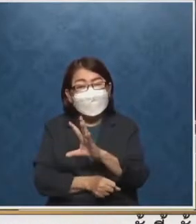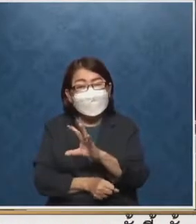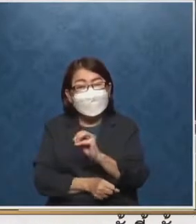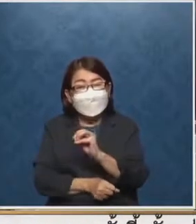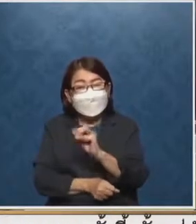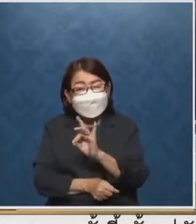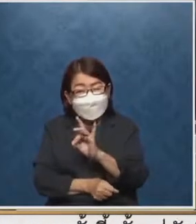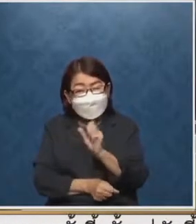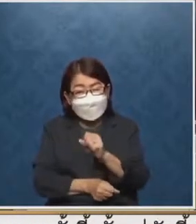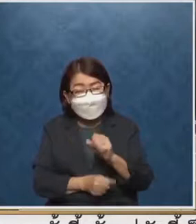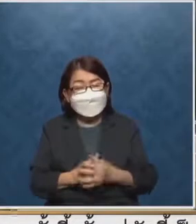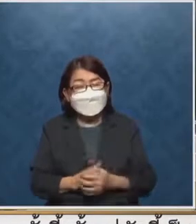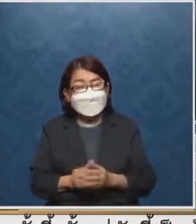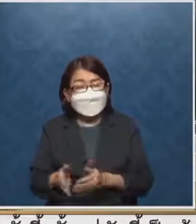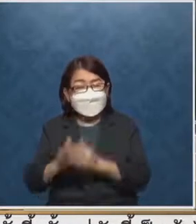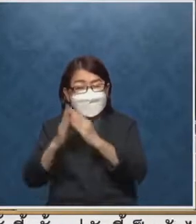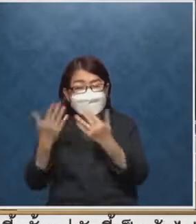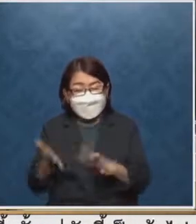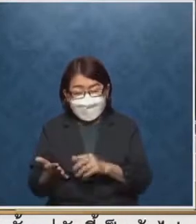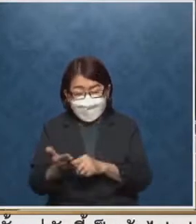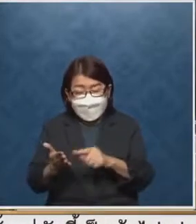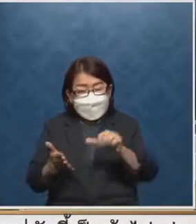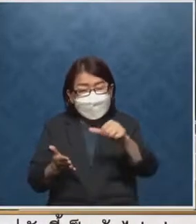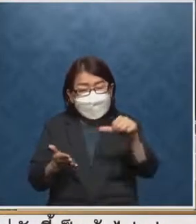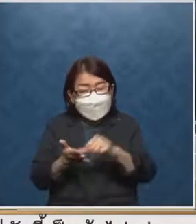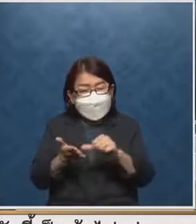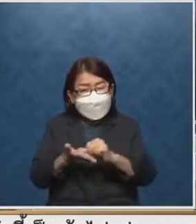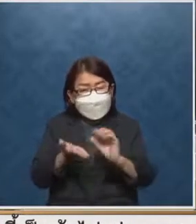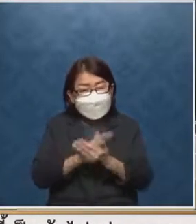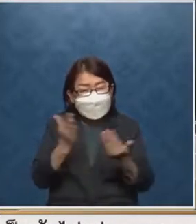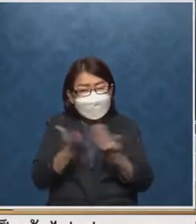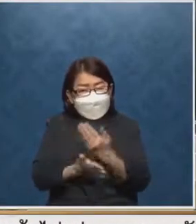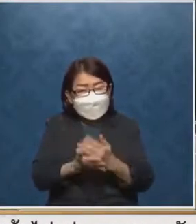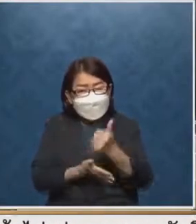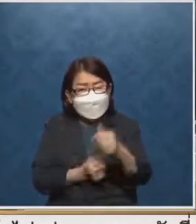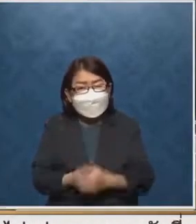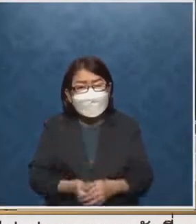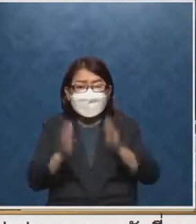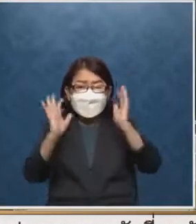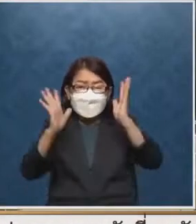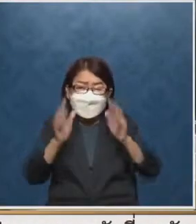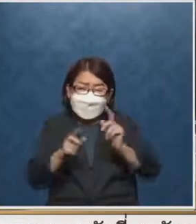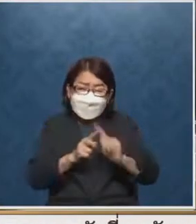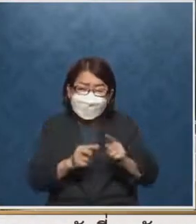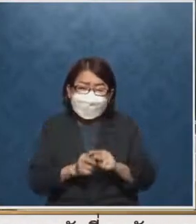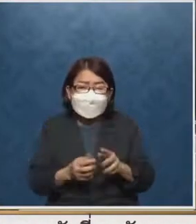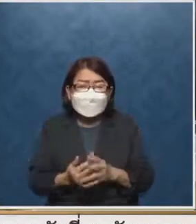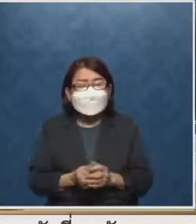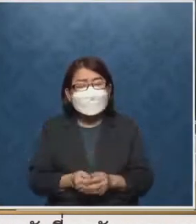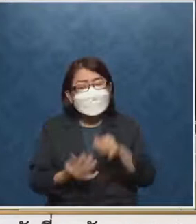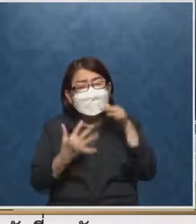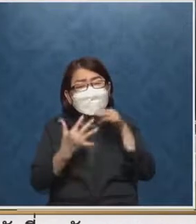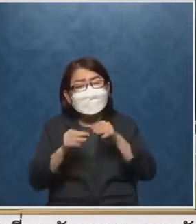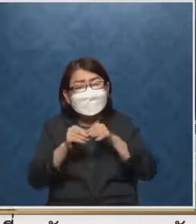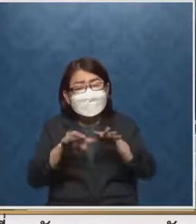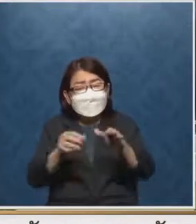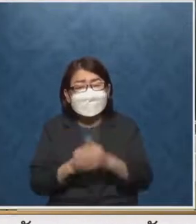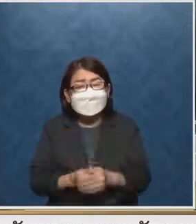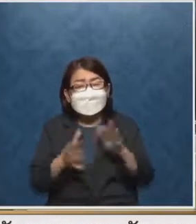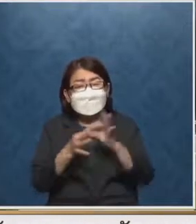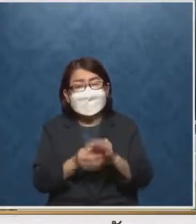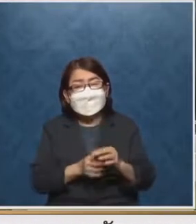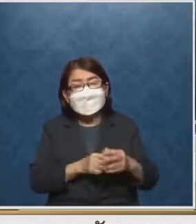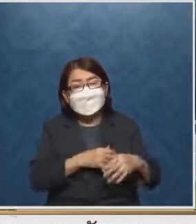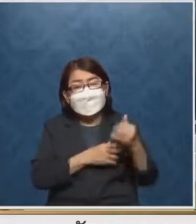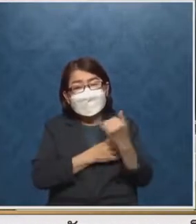อย่างเนี่ยมันปรับได้ไหมไอ้สื่อสารต่างๆเนี่ยก็ครอบคลุมไปถึงต่างประเทศบ้าง